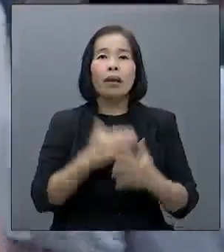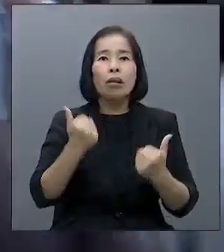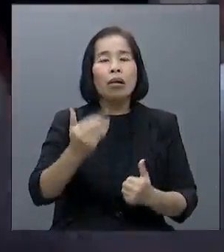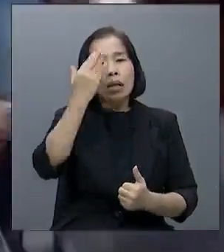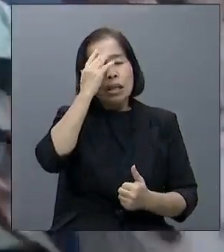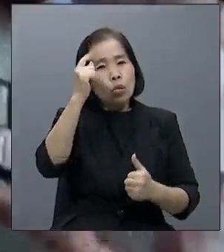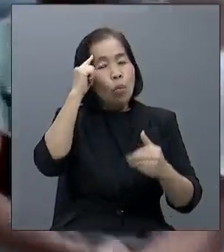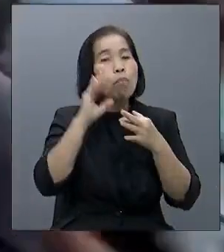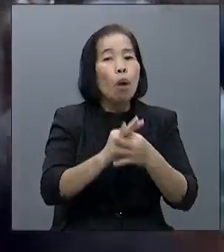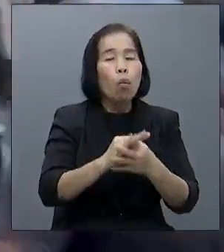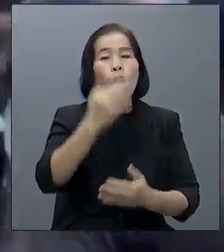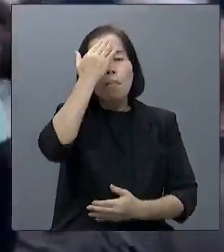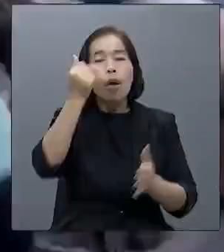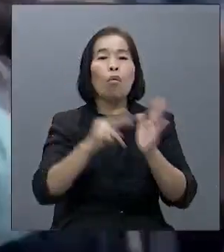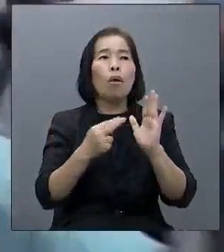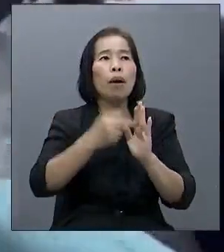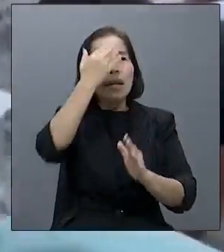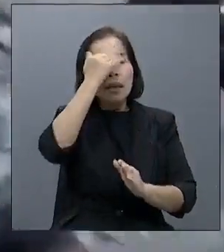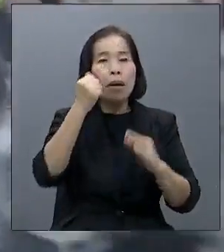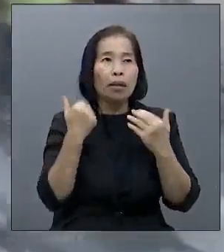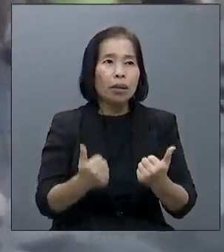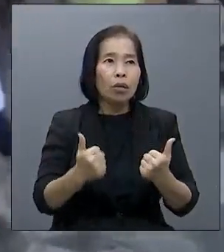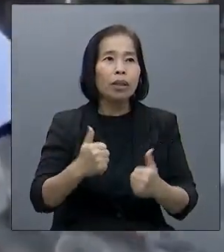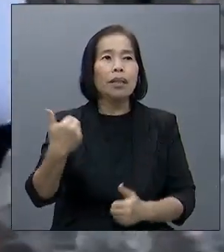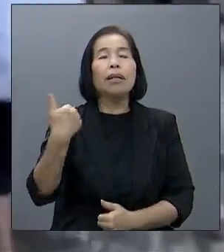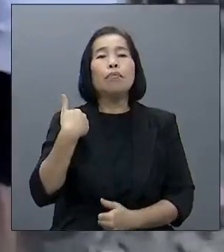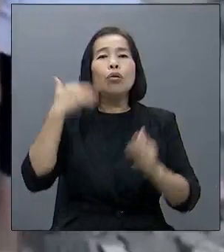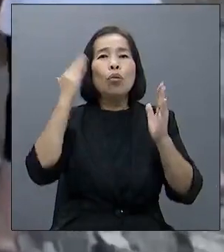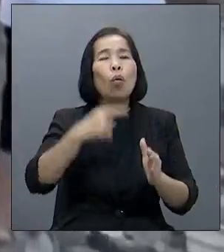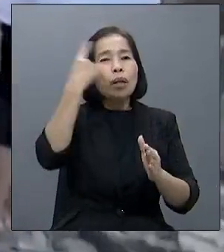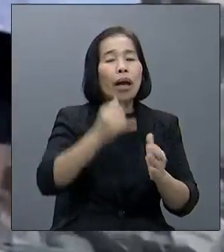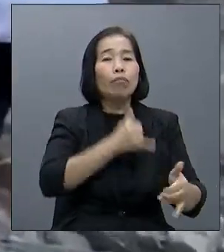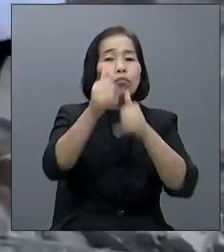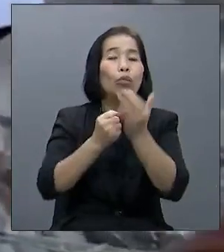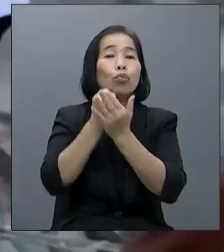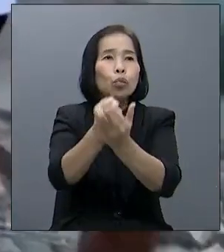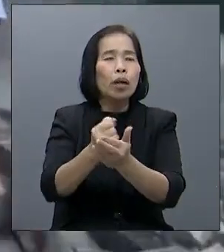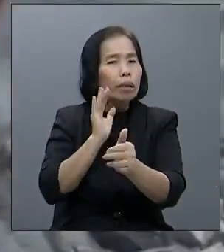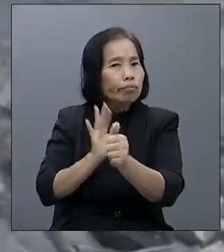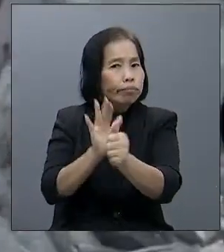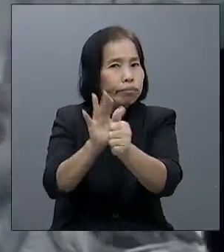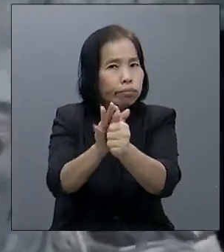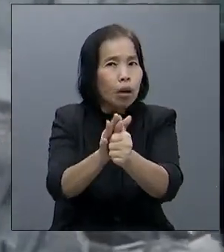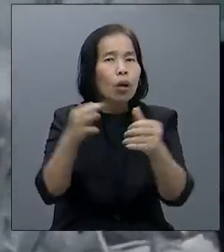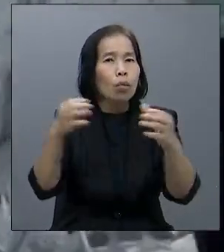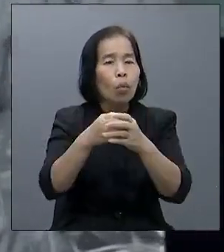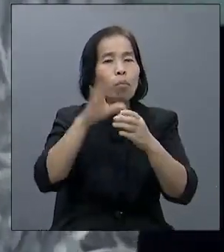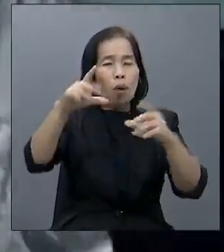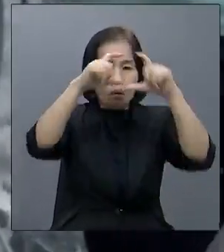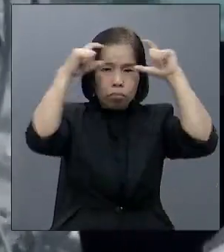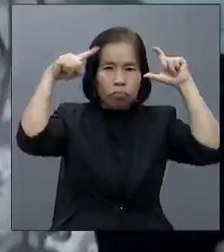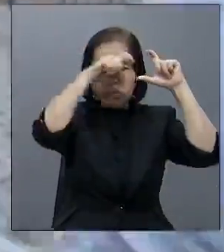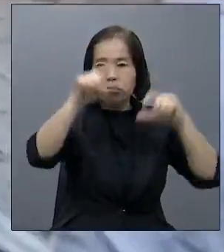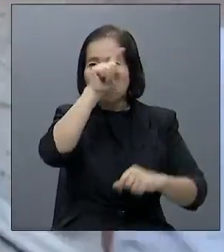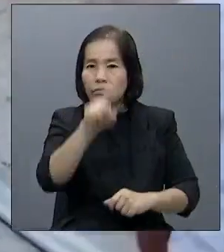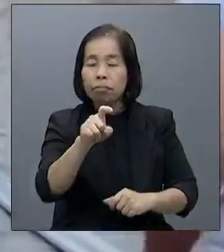ค่ะเพราะมองว่ามีความเป็นไปได้ว่าความช่วยเหลือที่ถูกส่งเข้าไปอาจจะไปเอื้อประโยชน์ให้กับกลุ่มฮาส